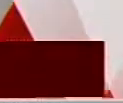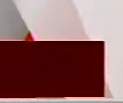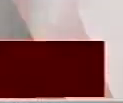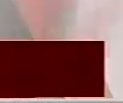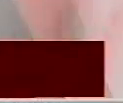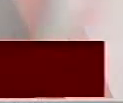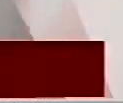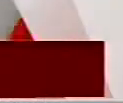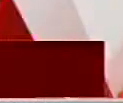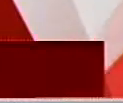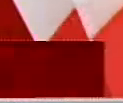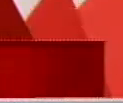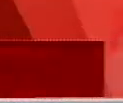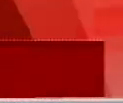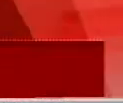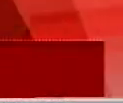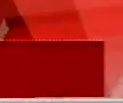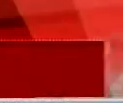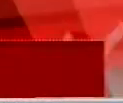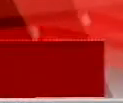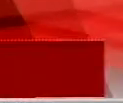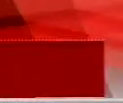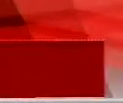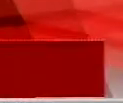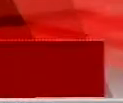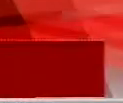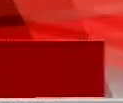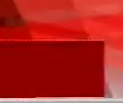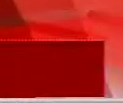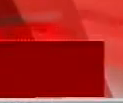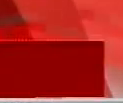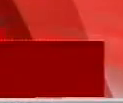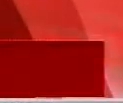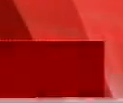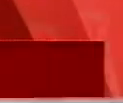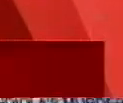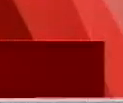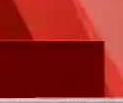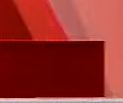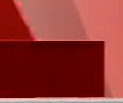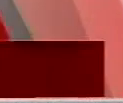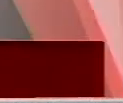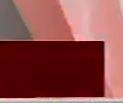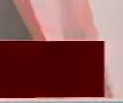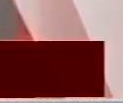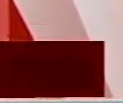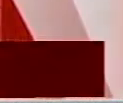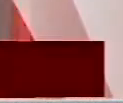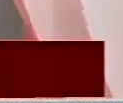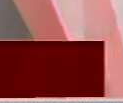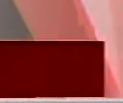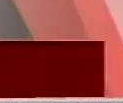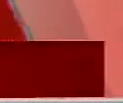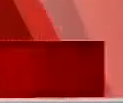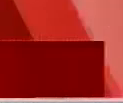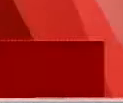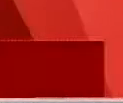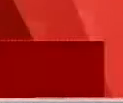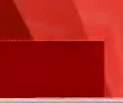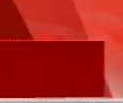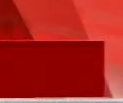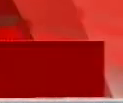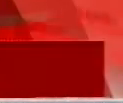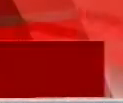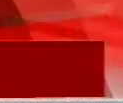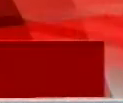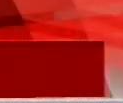gawin natin to para makapanira o makapanakit. Yun po ay napakalayo po sa aming intensyon. Kanina po sabi ni... All